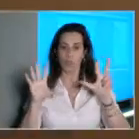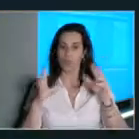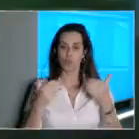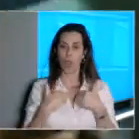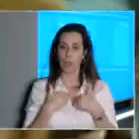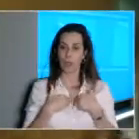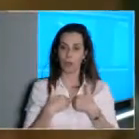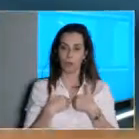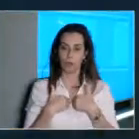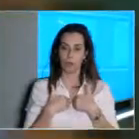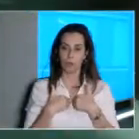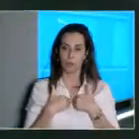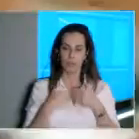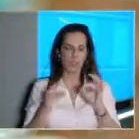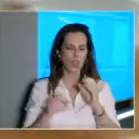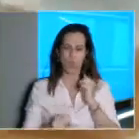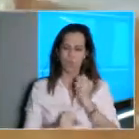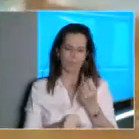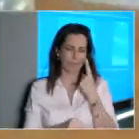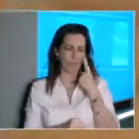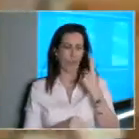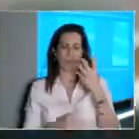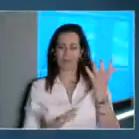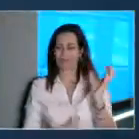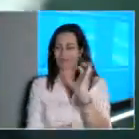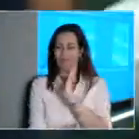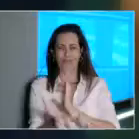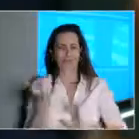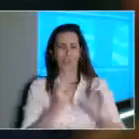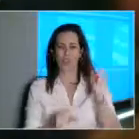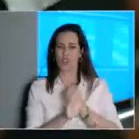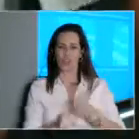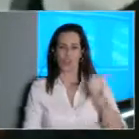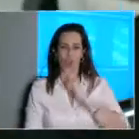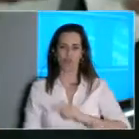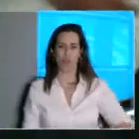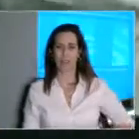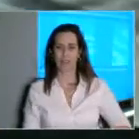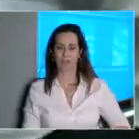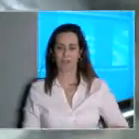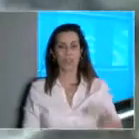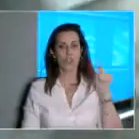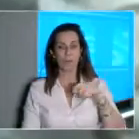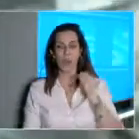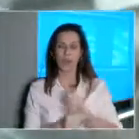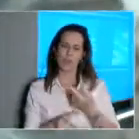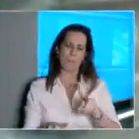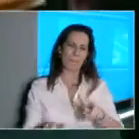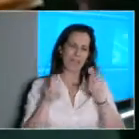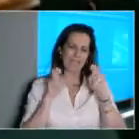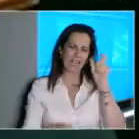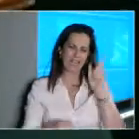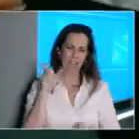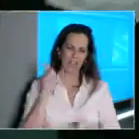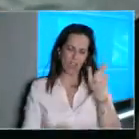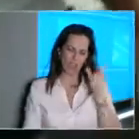שאנחנו חיים את הפרובוקציות, את התעלולים של רון קובי, שבא לעשות סיבוב על גב